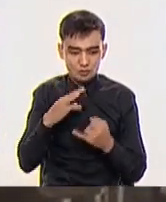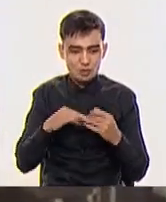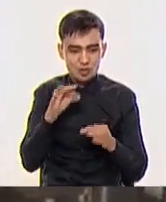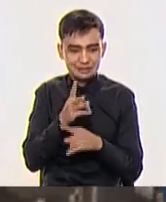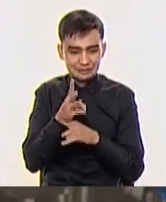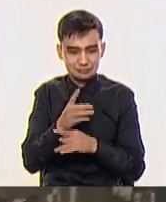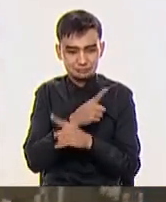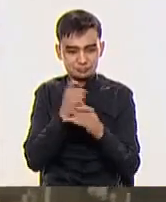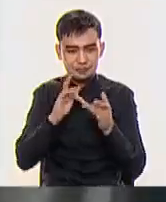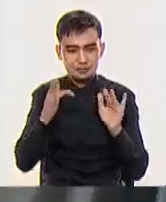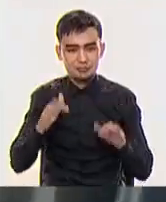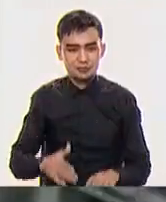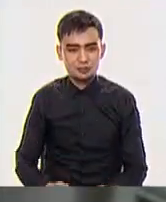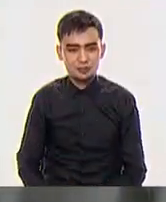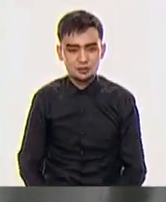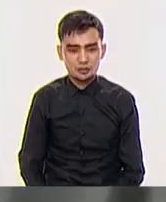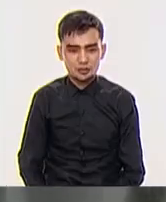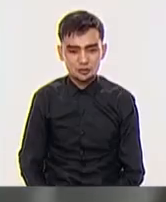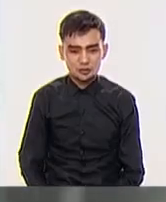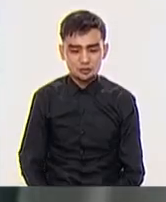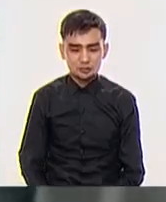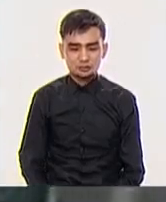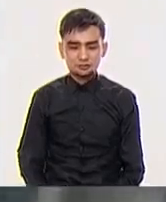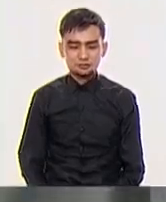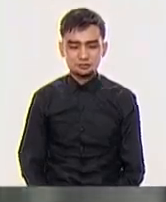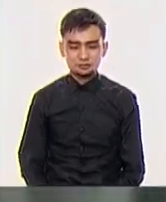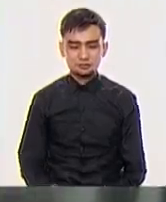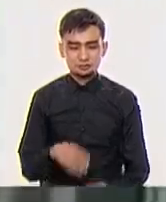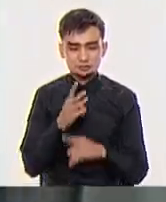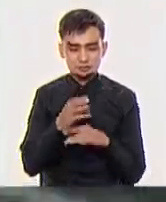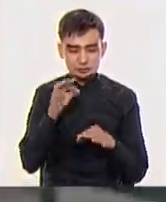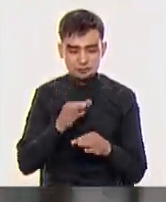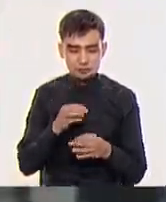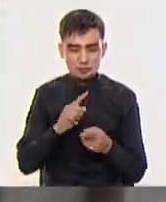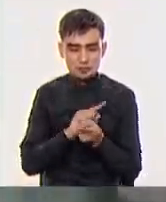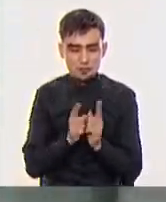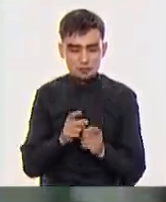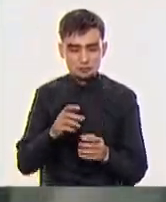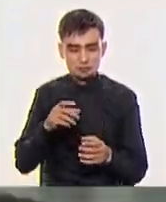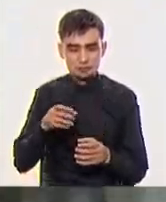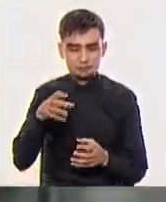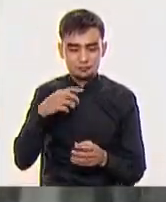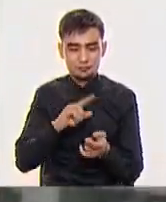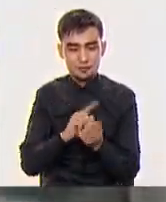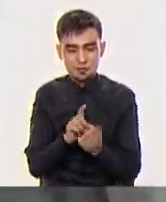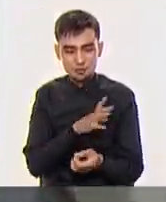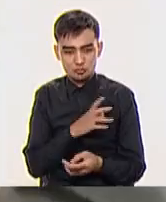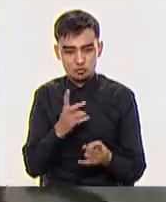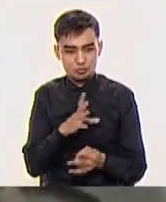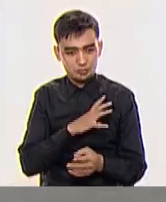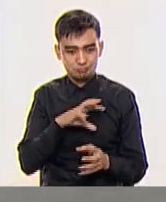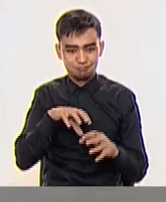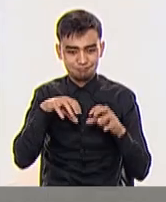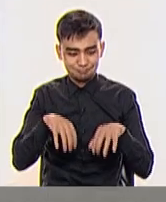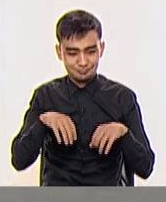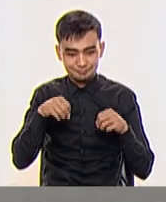видео түсірген. Это за фонари такие. Видите, как они перевернуты? Они обычно должны быть